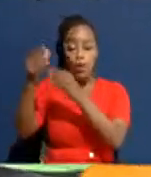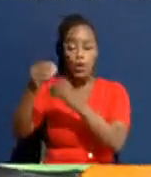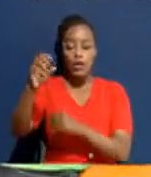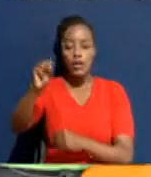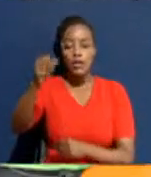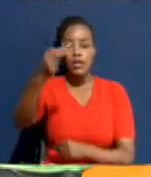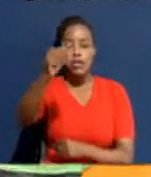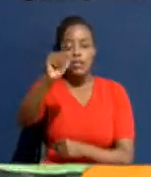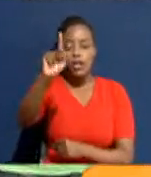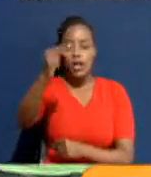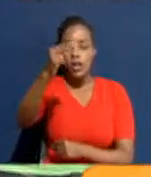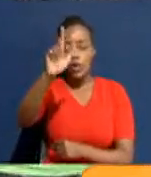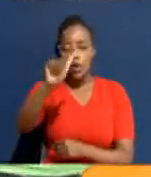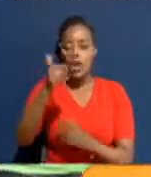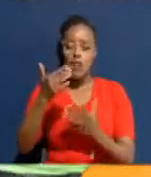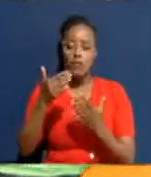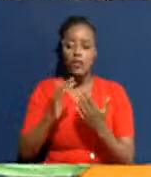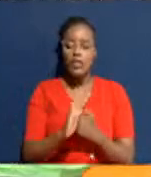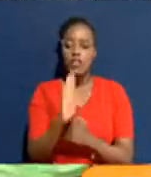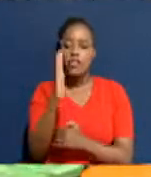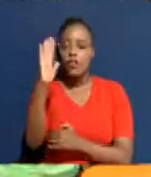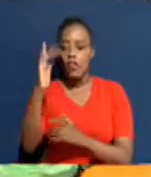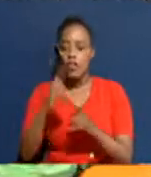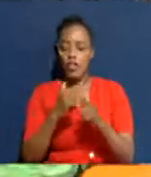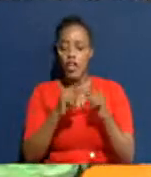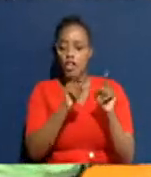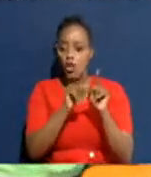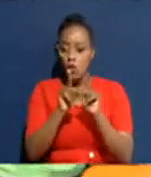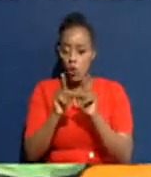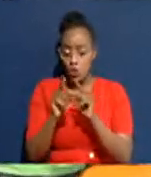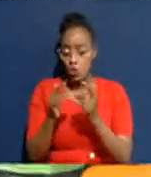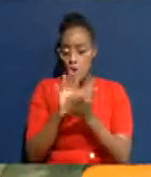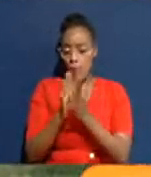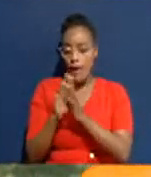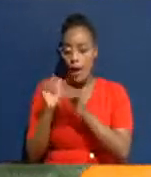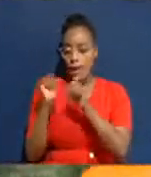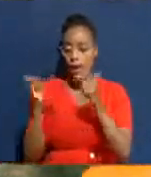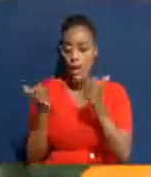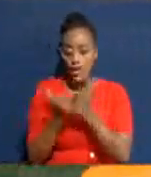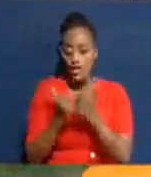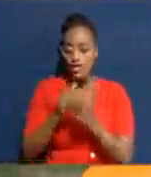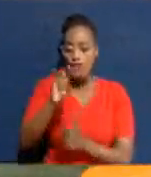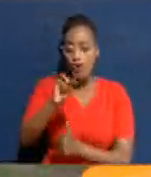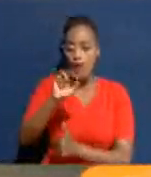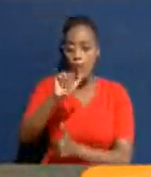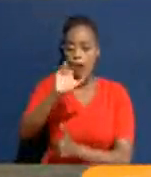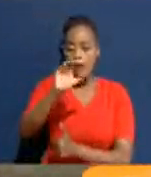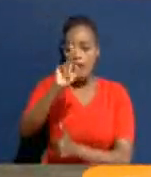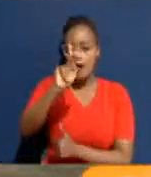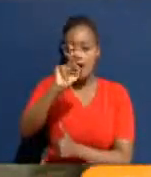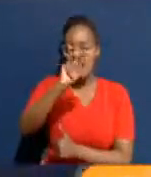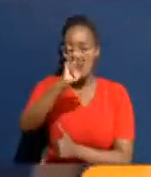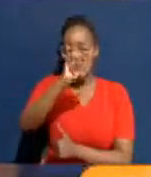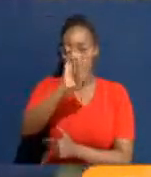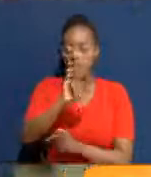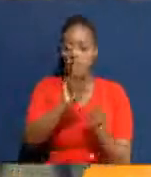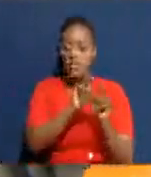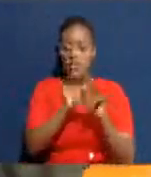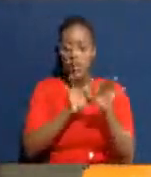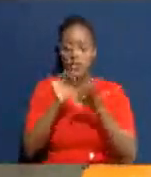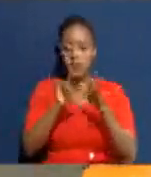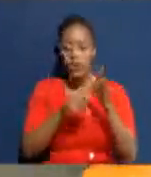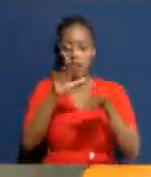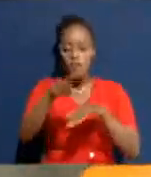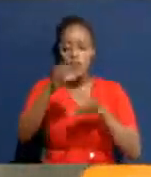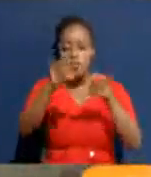Shakahola msituni, aliyempeleka wakidai ni ajenti wa Paul Mackenzie. Baada ya muda, Silas aliwaeleza kuwa amepata